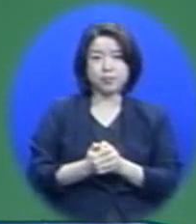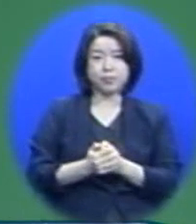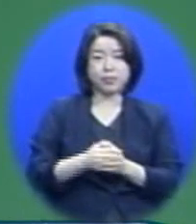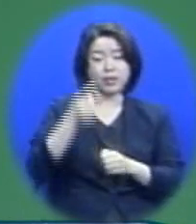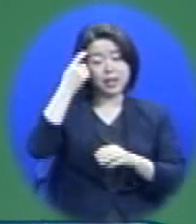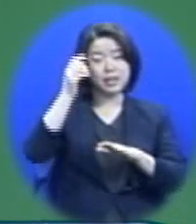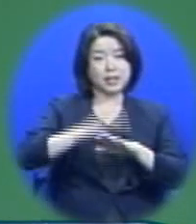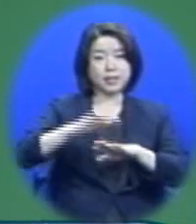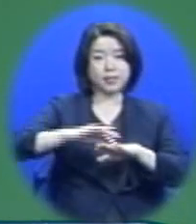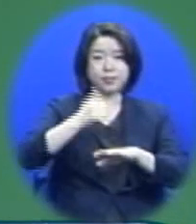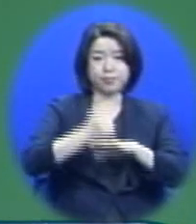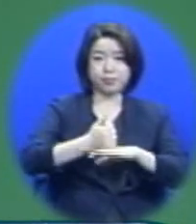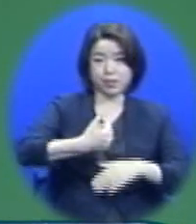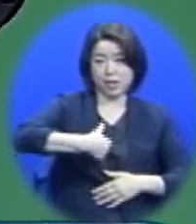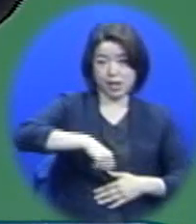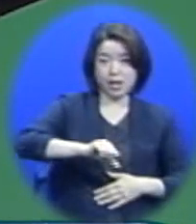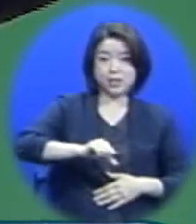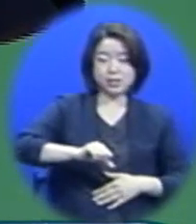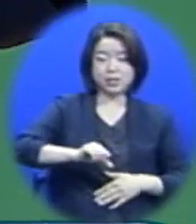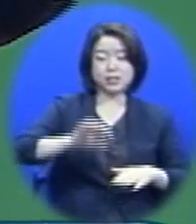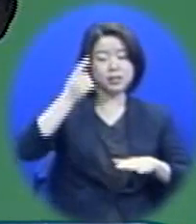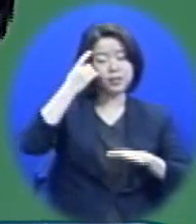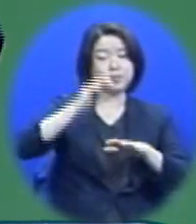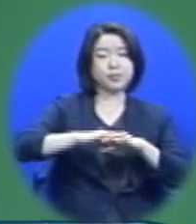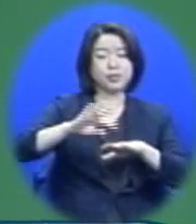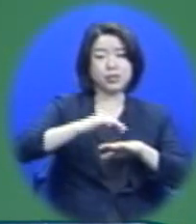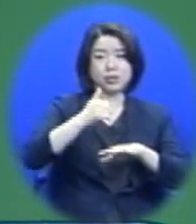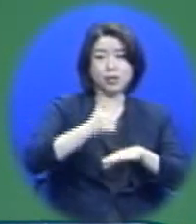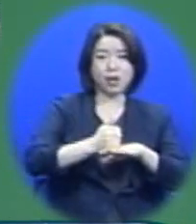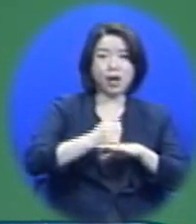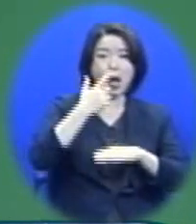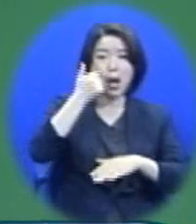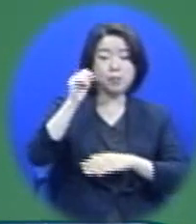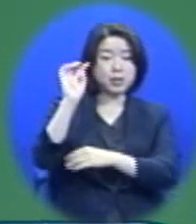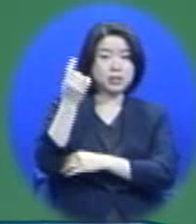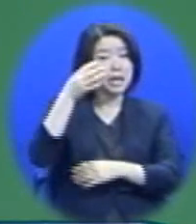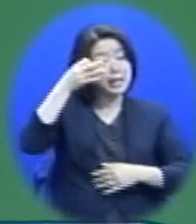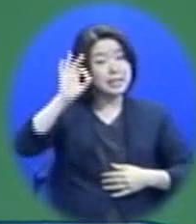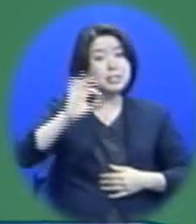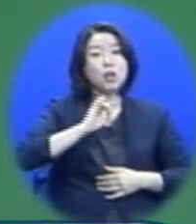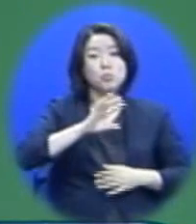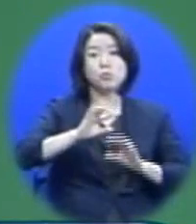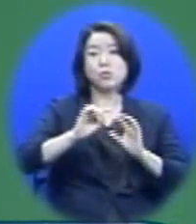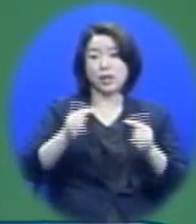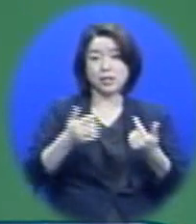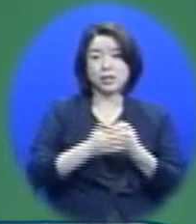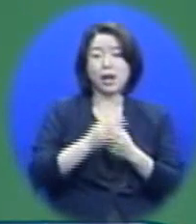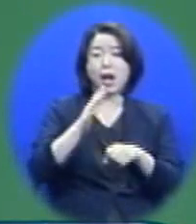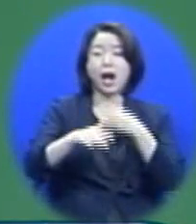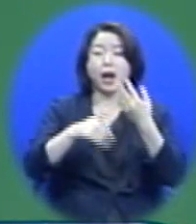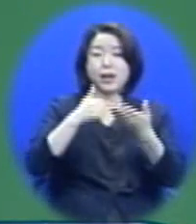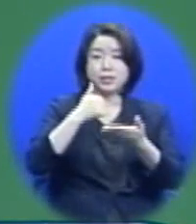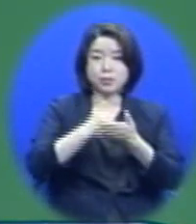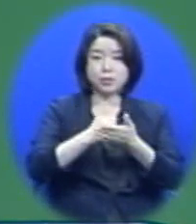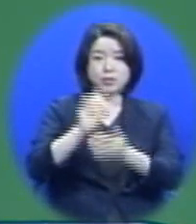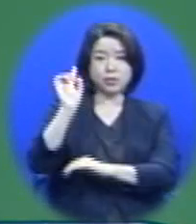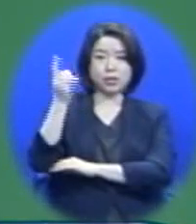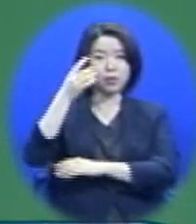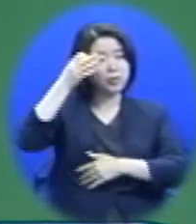솔로몬, 아들 솔로몬이 아버지 다윗을 인정한 것뿐만 아닙니다. 하나님께서 다윗을